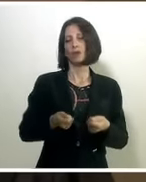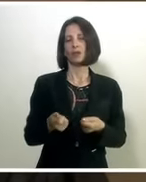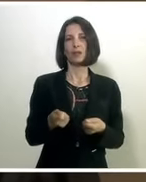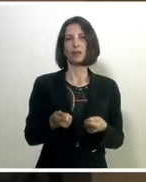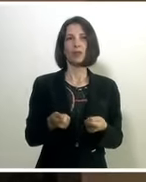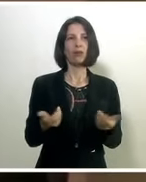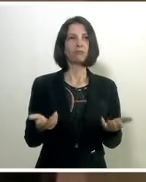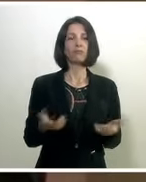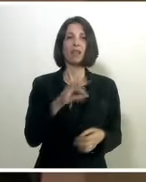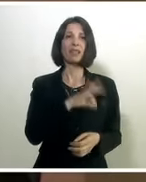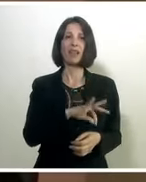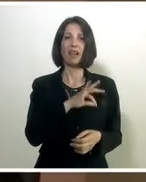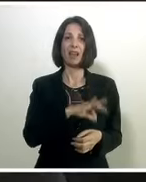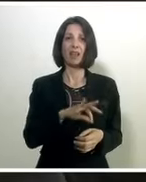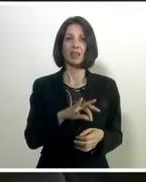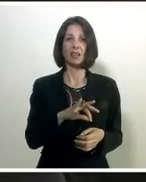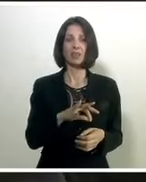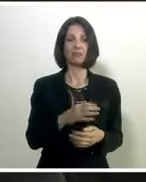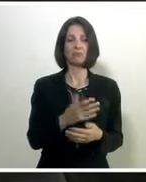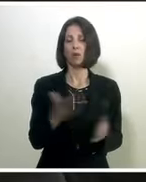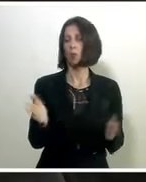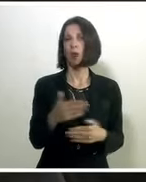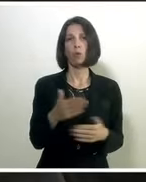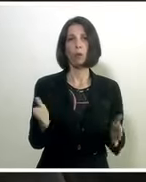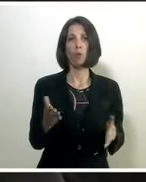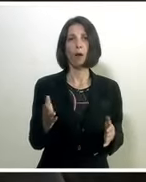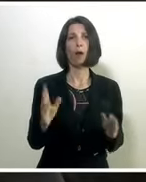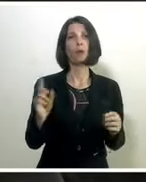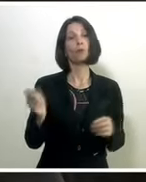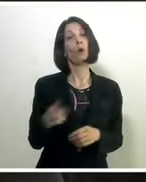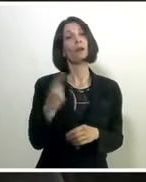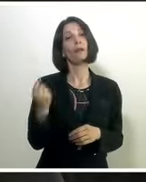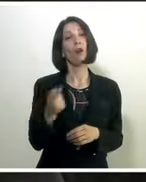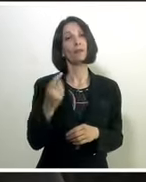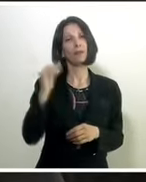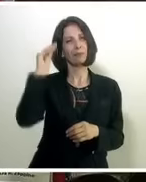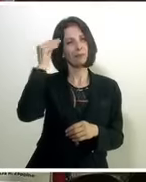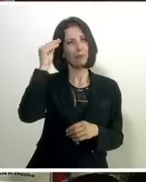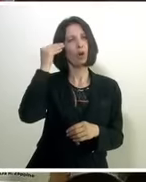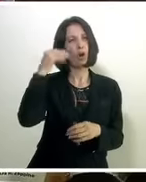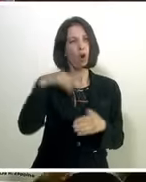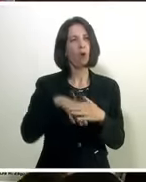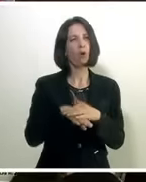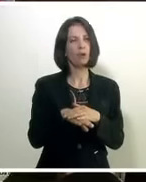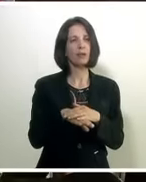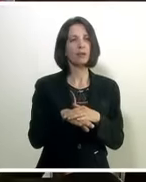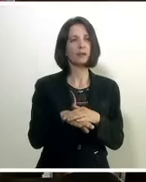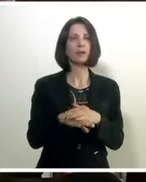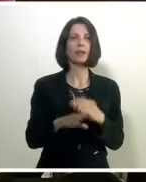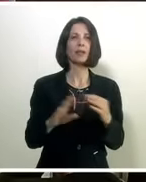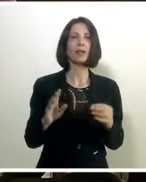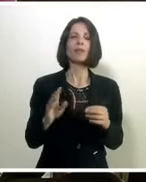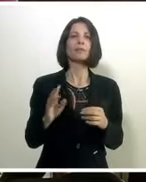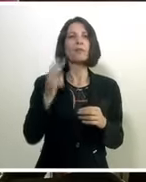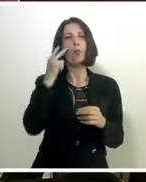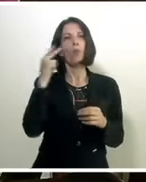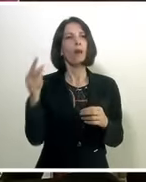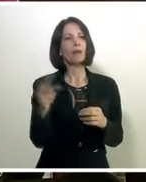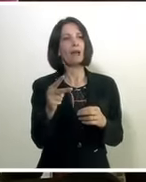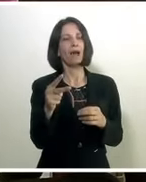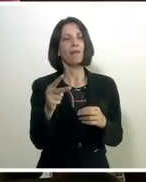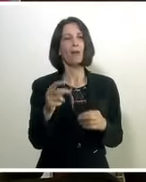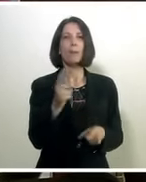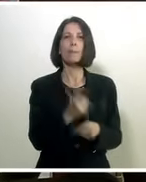contraddittori talvolta anche loschi Comunque senza alcun rapporto con le esigenze e i bisogni umani emergenti oppure